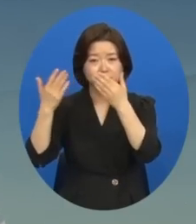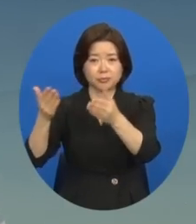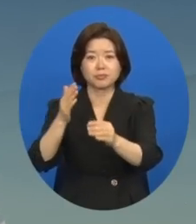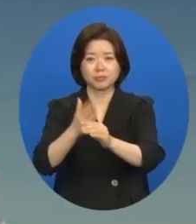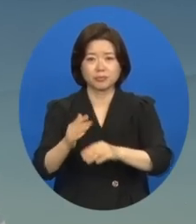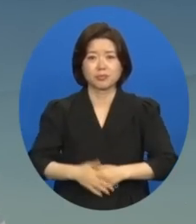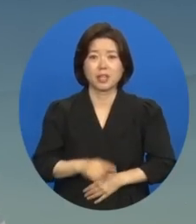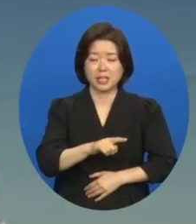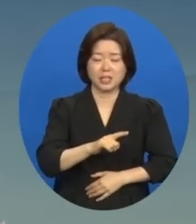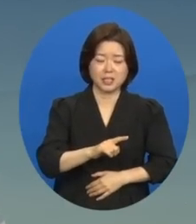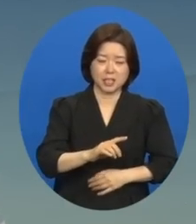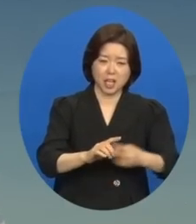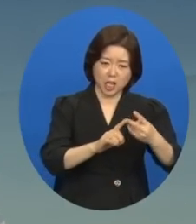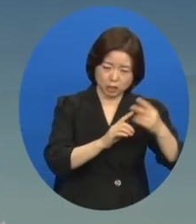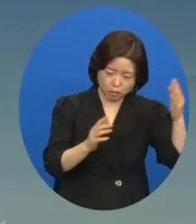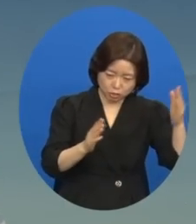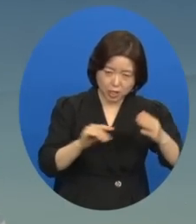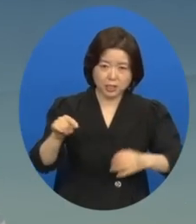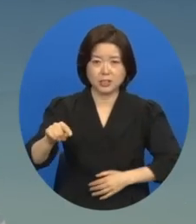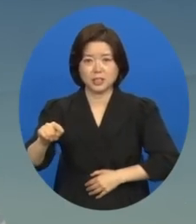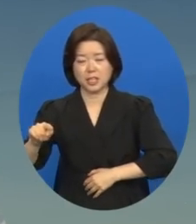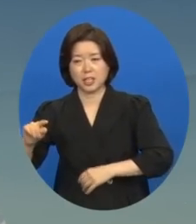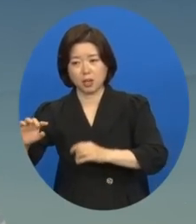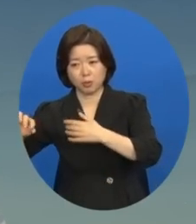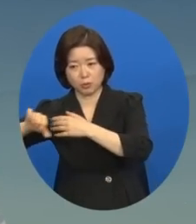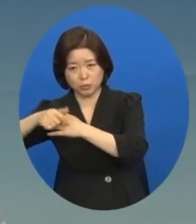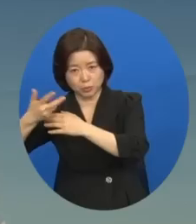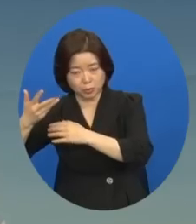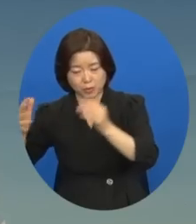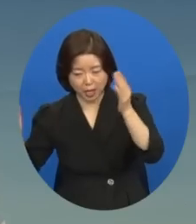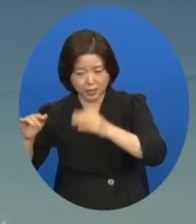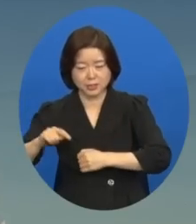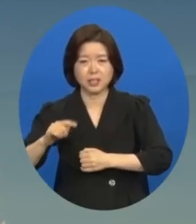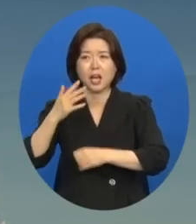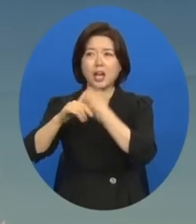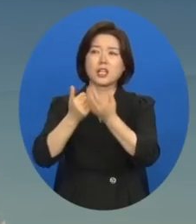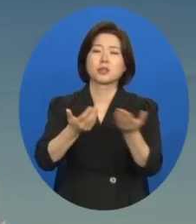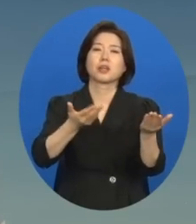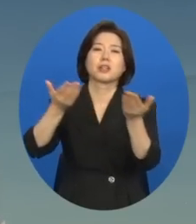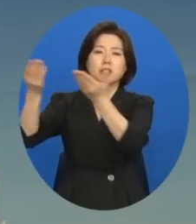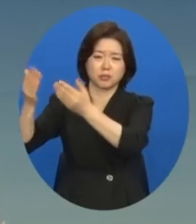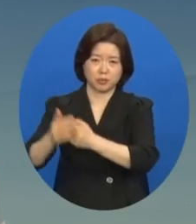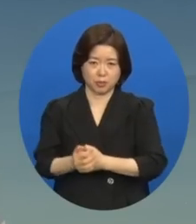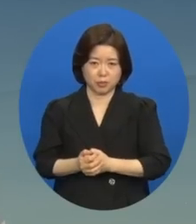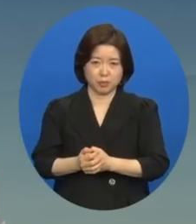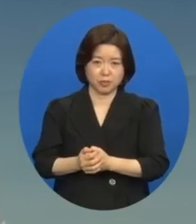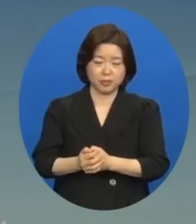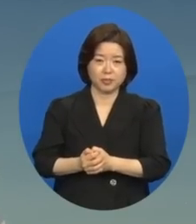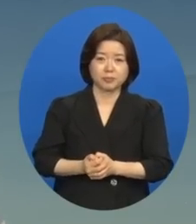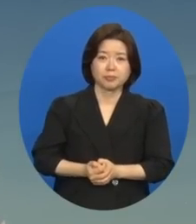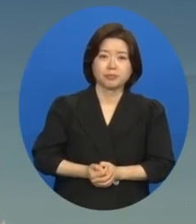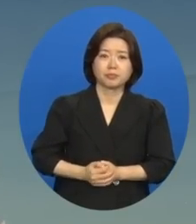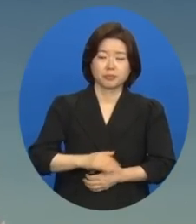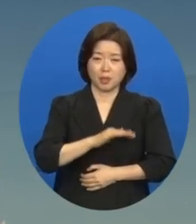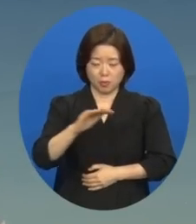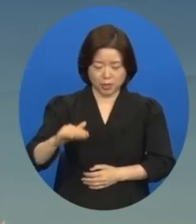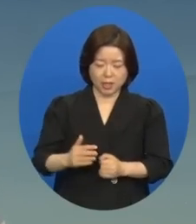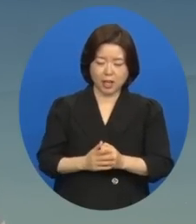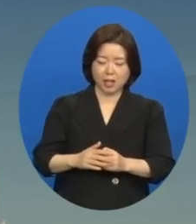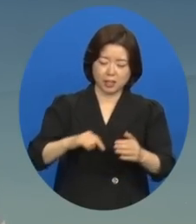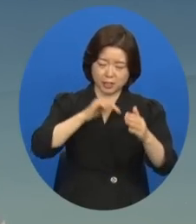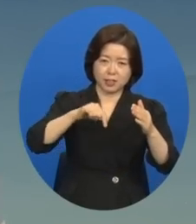이 아이들을 주님께 올려드리며 기도했으면 좋겠습니다. 우리 자신을 주님께 이렇게 올려드렸으면 좋겠습니다. 하나님, 우리